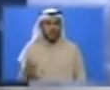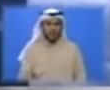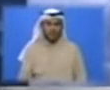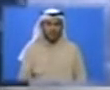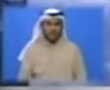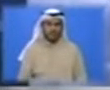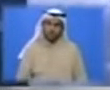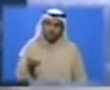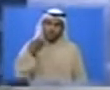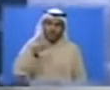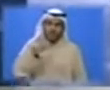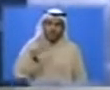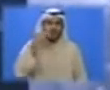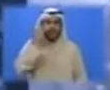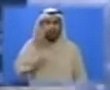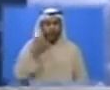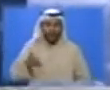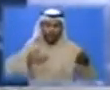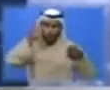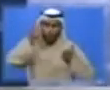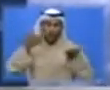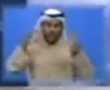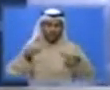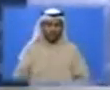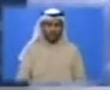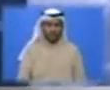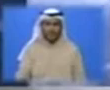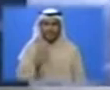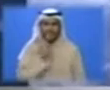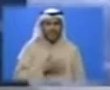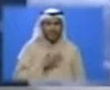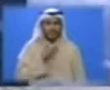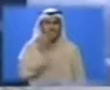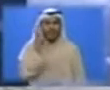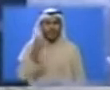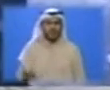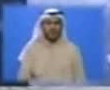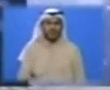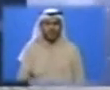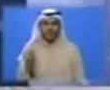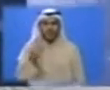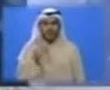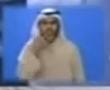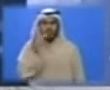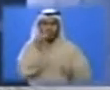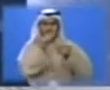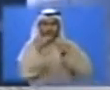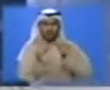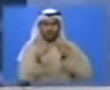وللأسف كان العنصر الشبابي فيها اللي يعني لا يتجاوز 30 سنة 50%، وإذا حسبناها